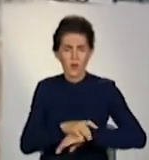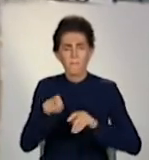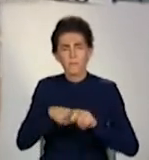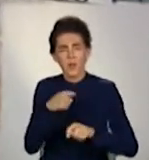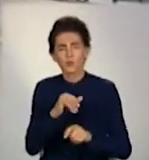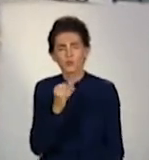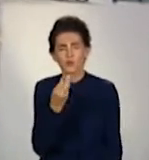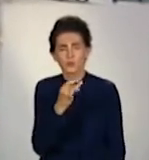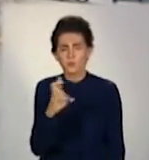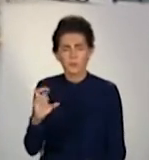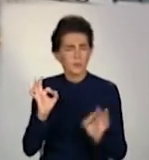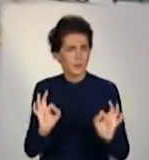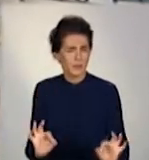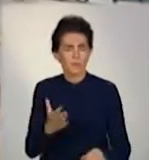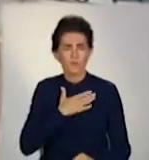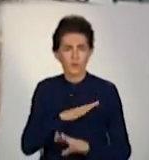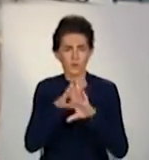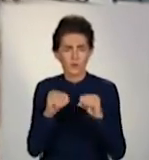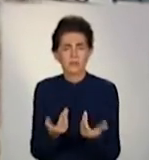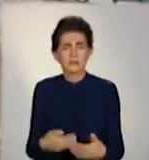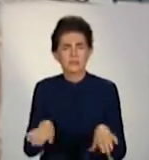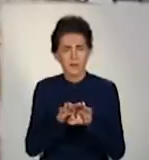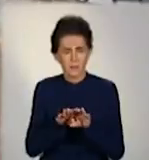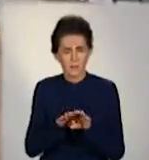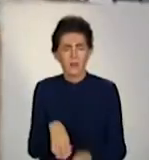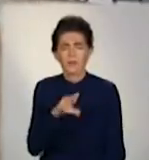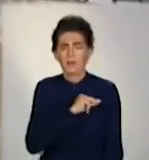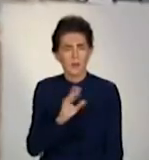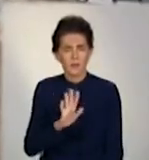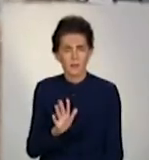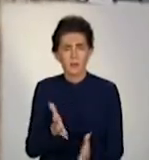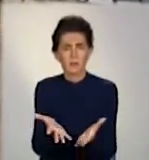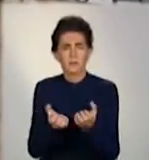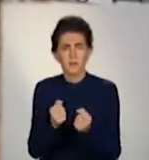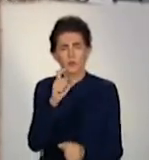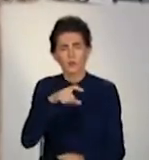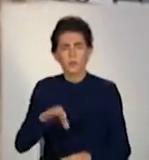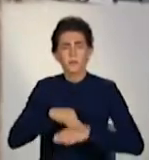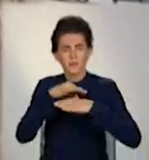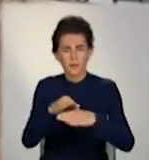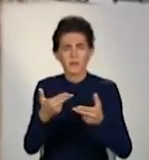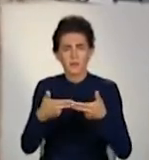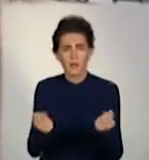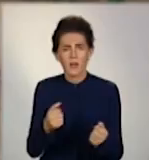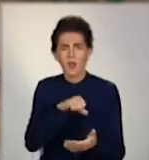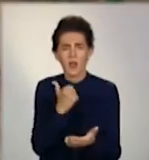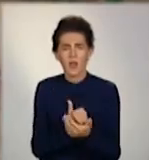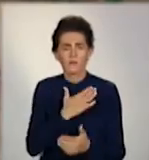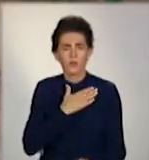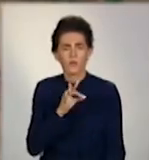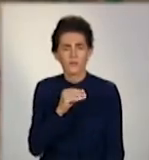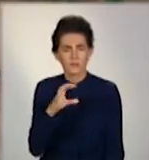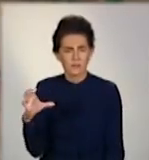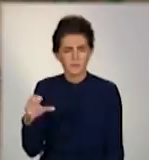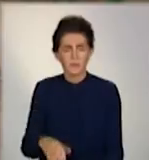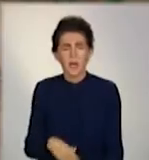материального ущерба в нашем здании. Наше здание сейчас закрыто, оно не работает. Прием мы граждан ведем в главном нашем офисе.